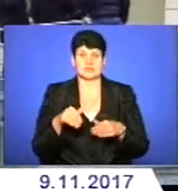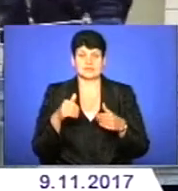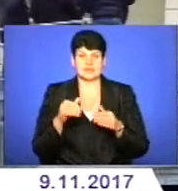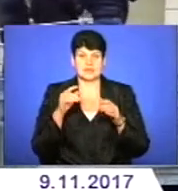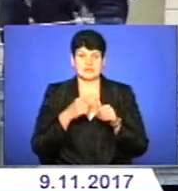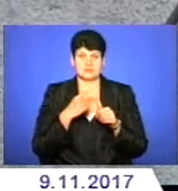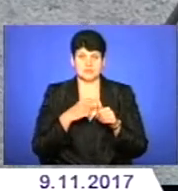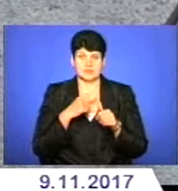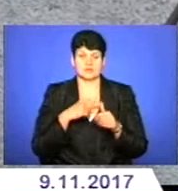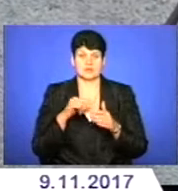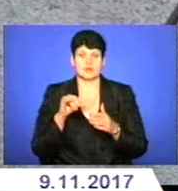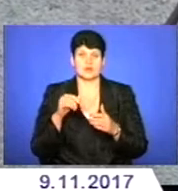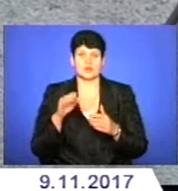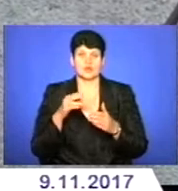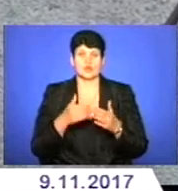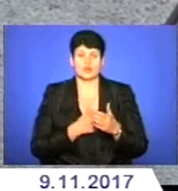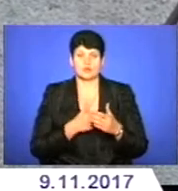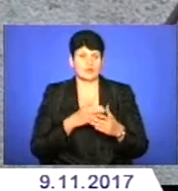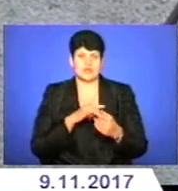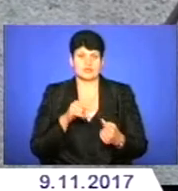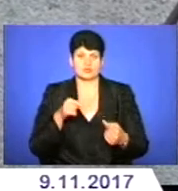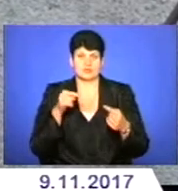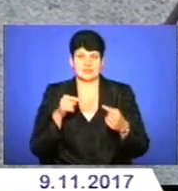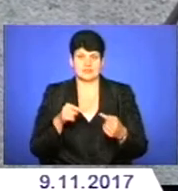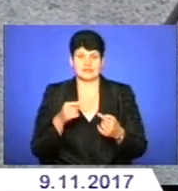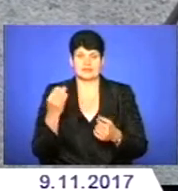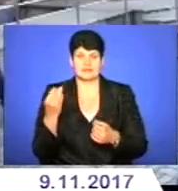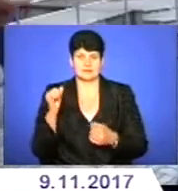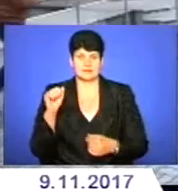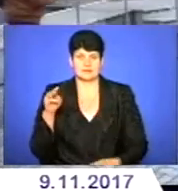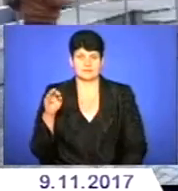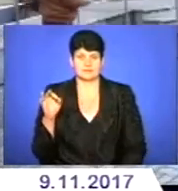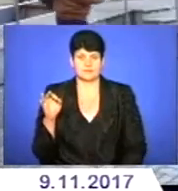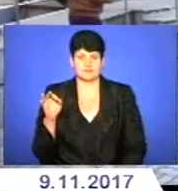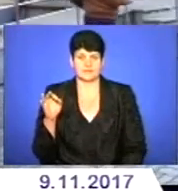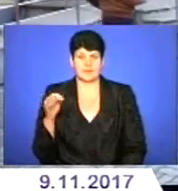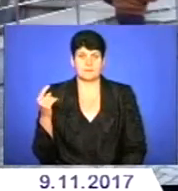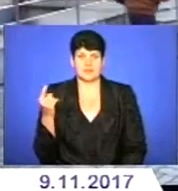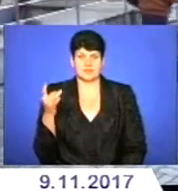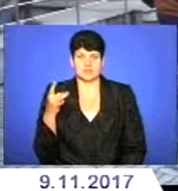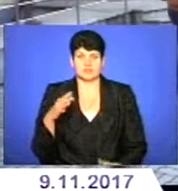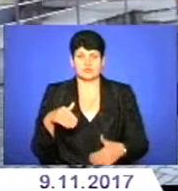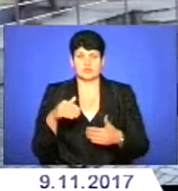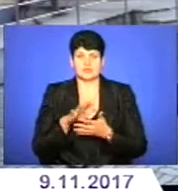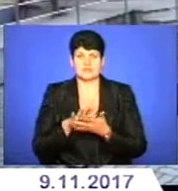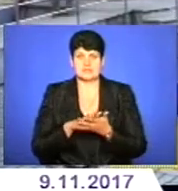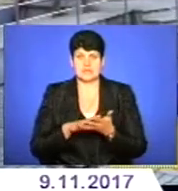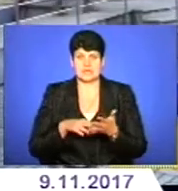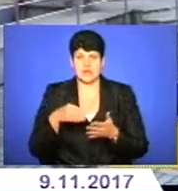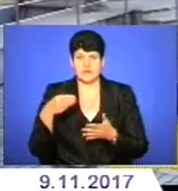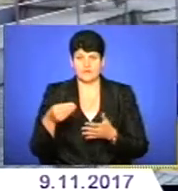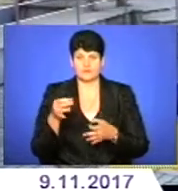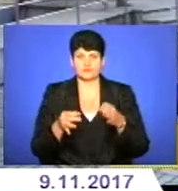статусу добровольця Сергію не суперечить інтересам антитерористичного центру. Вперше ми подали позовну заяву до суду про